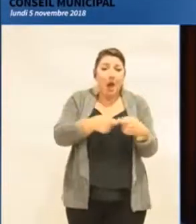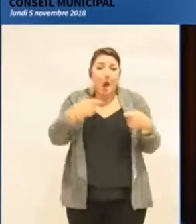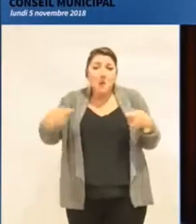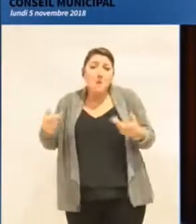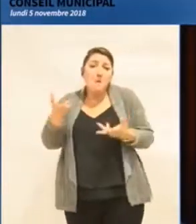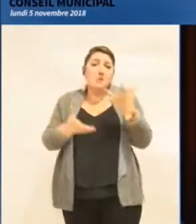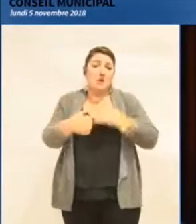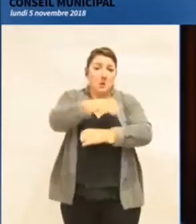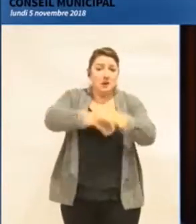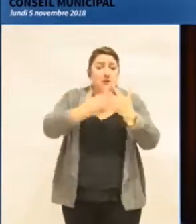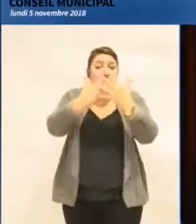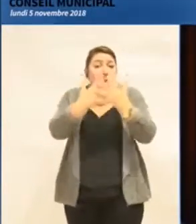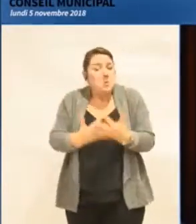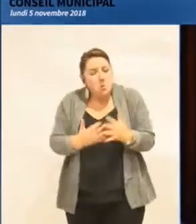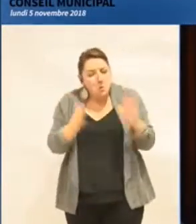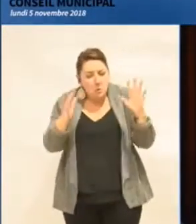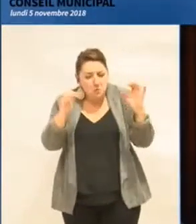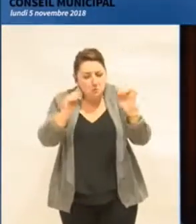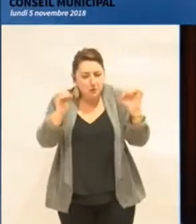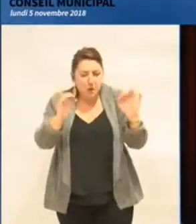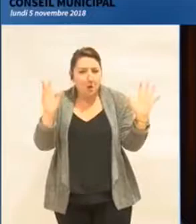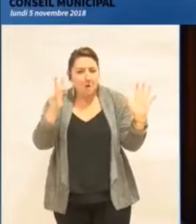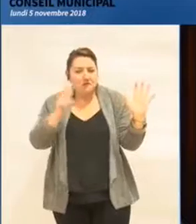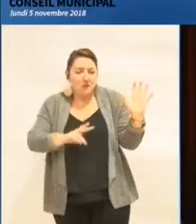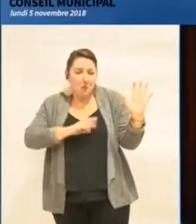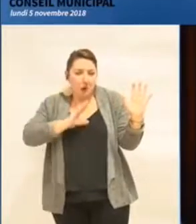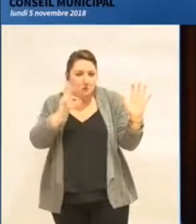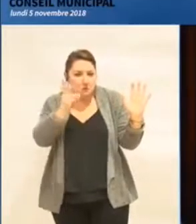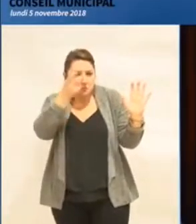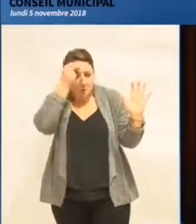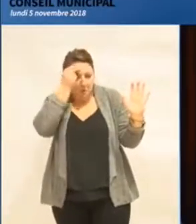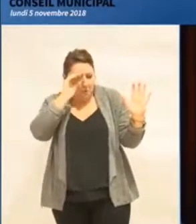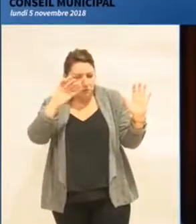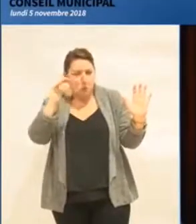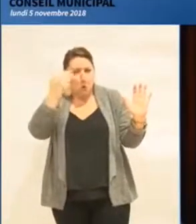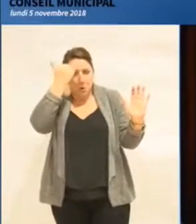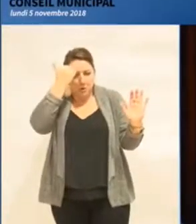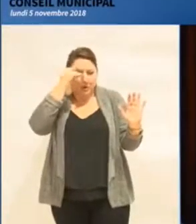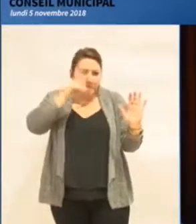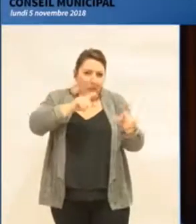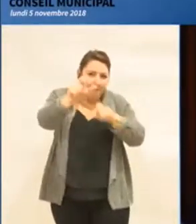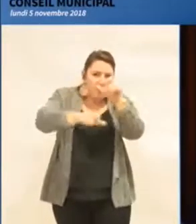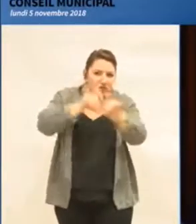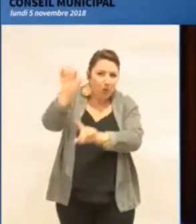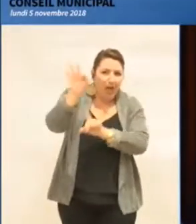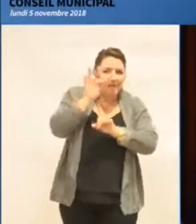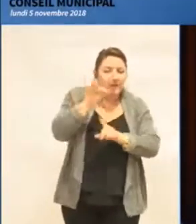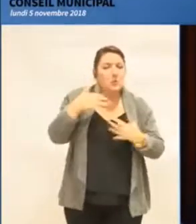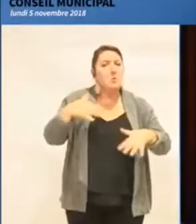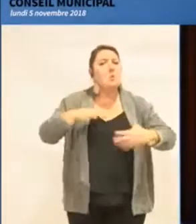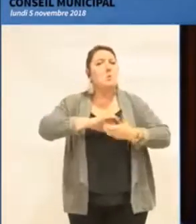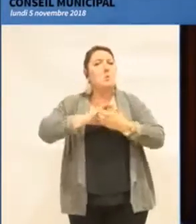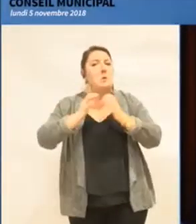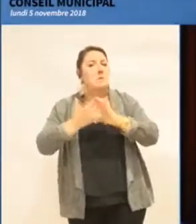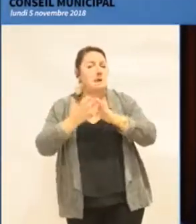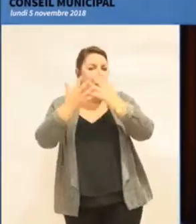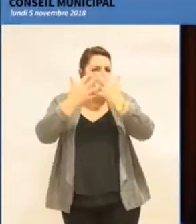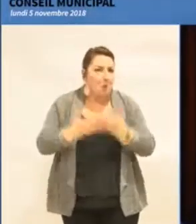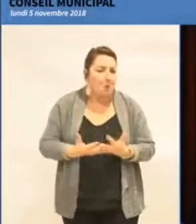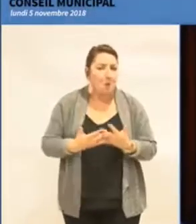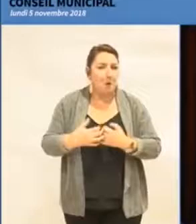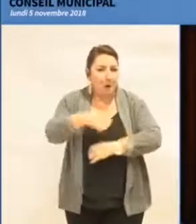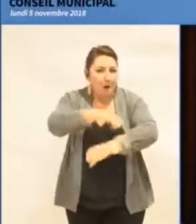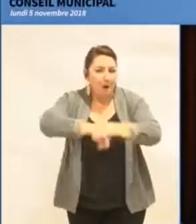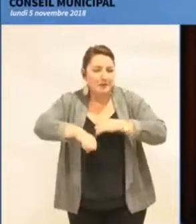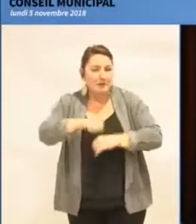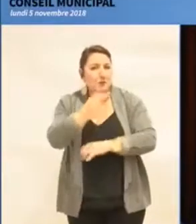ne sous-estime pas la difficulté de mobiliser des agendas comme ceux-ci, mais sincèrement, si